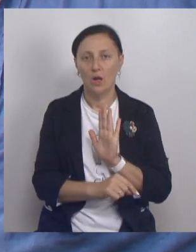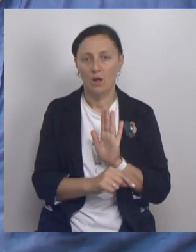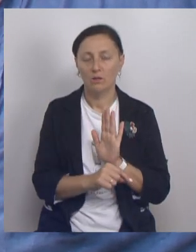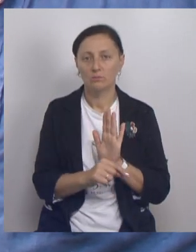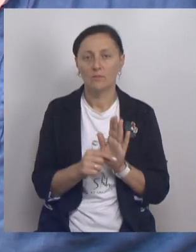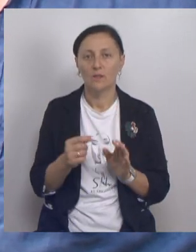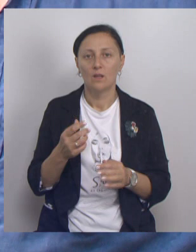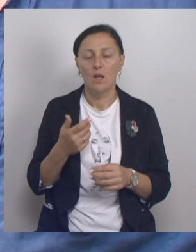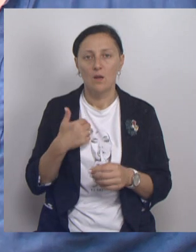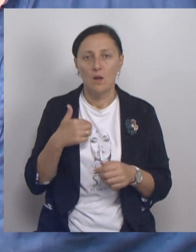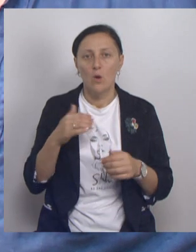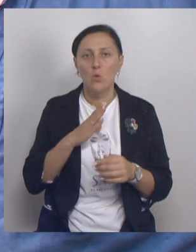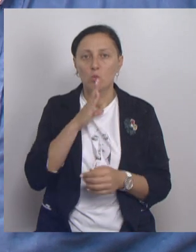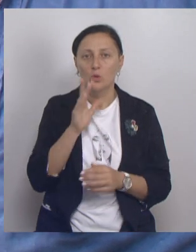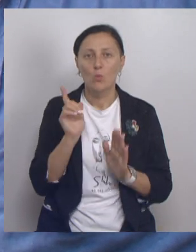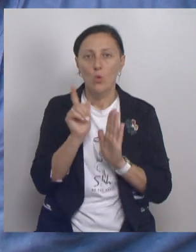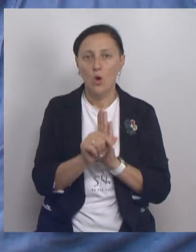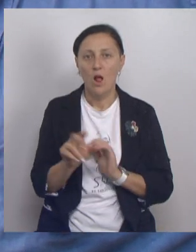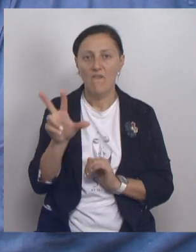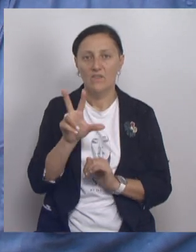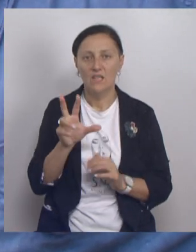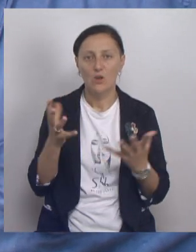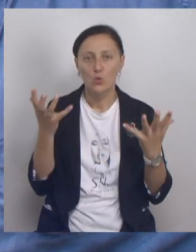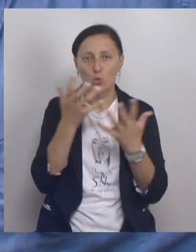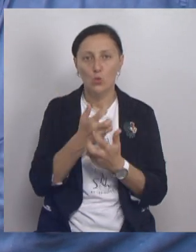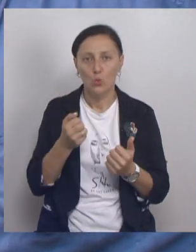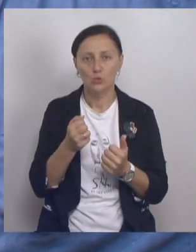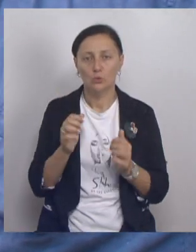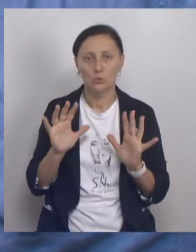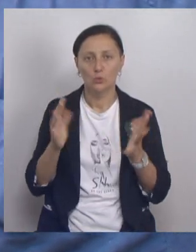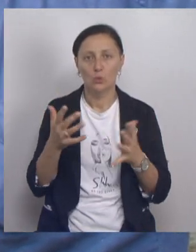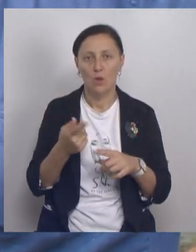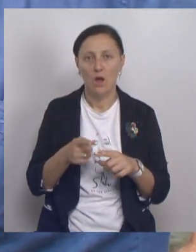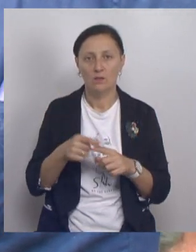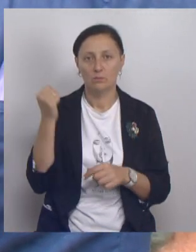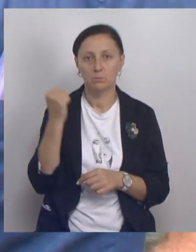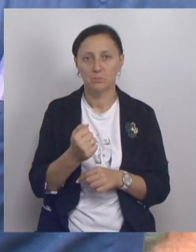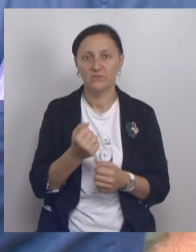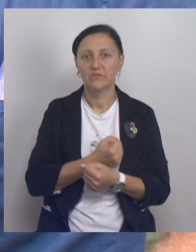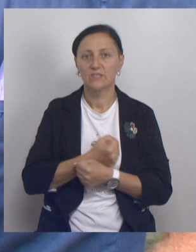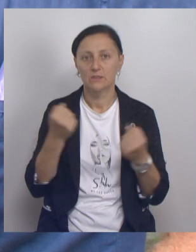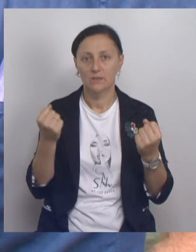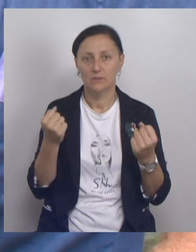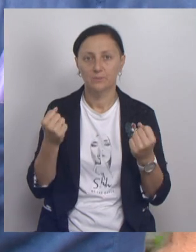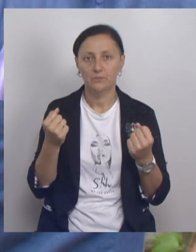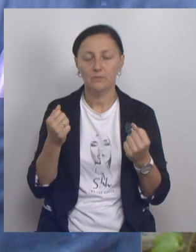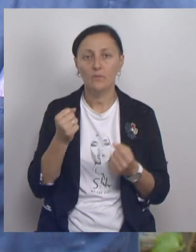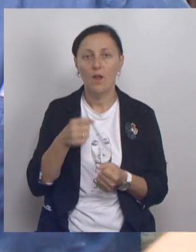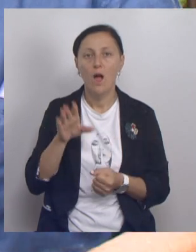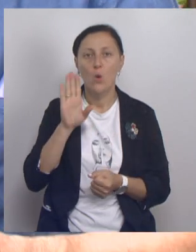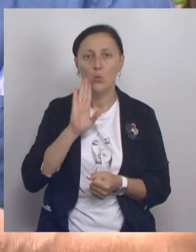тот момент мы здесь. Мы утром уехали, а в 3 ночи... произошел вот этот взрыв. А уже утром